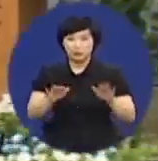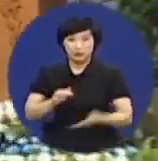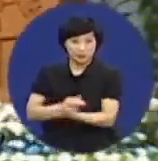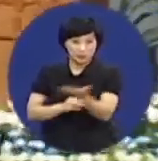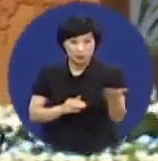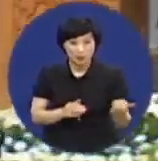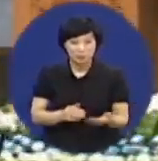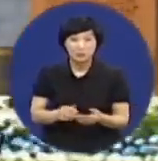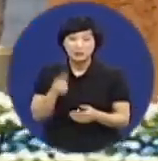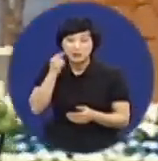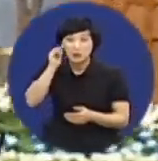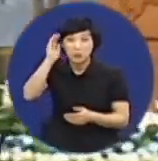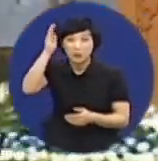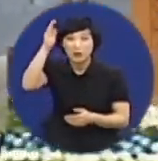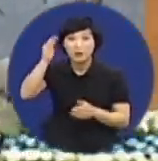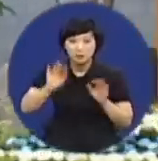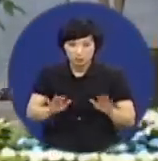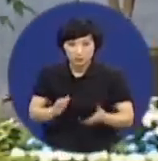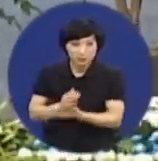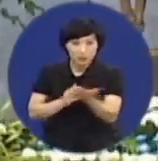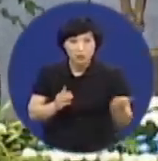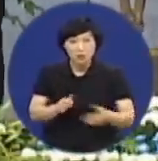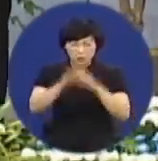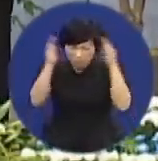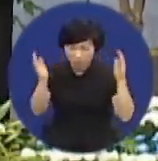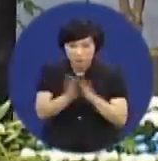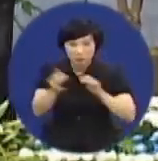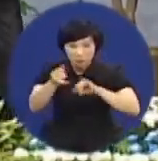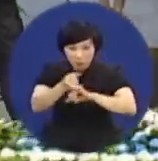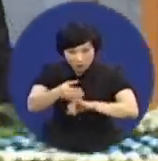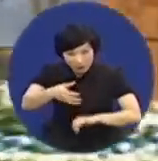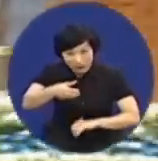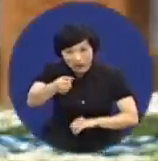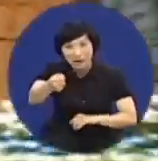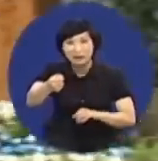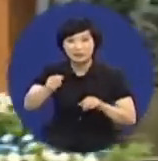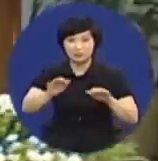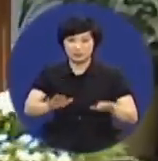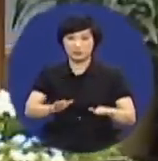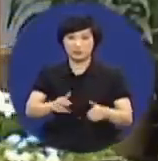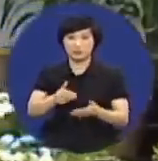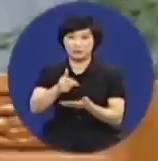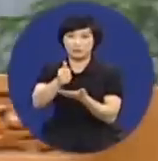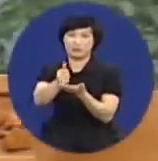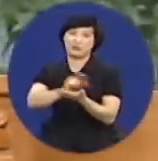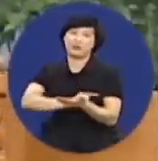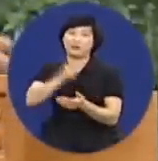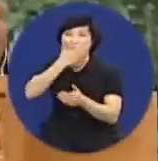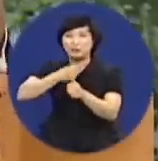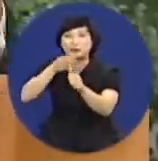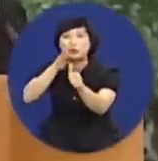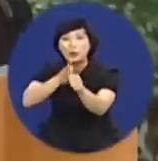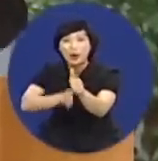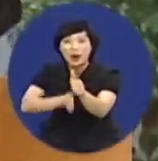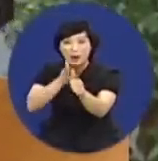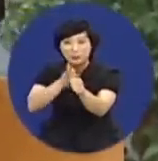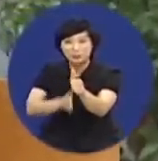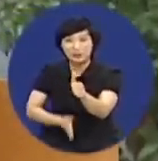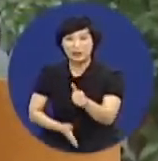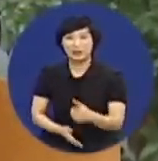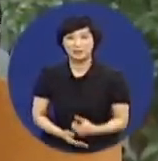声、このような栄光が皆さんに必ずありますように、主の皆によって祝福いたします。